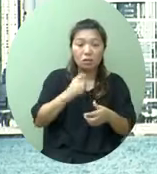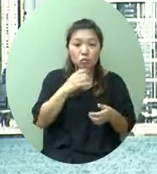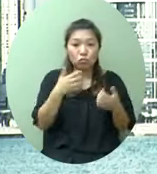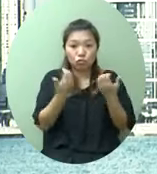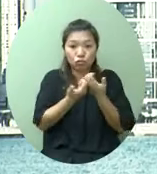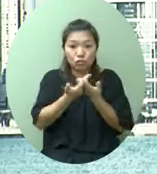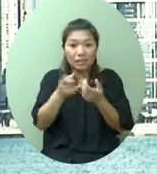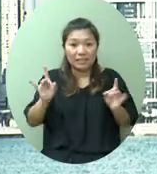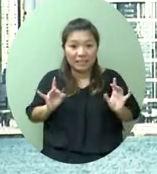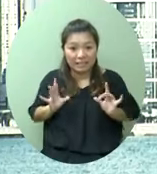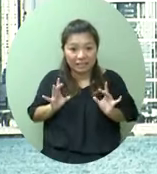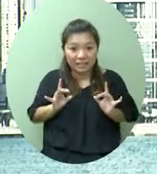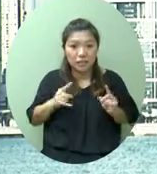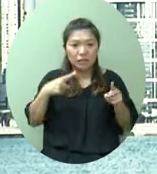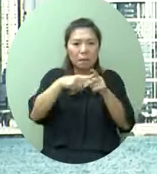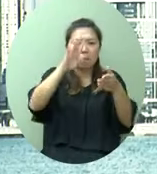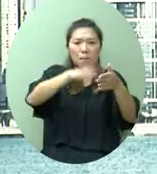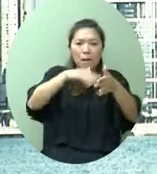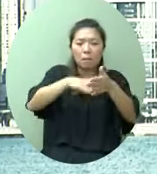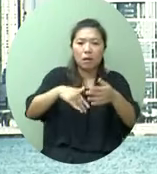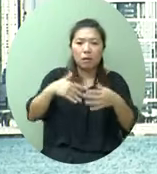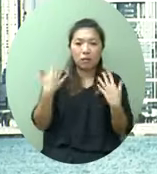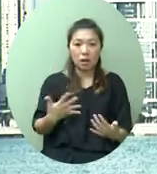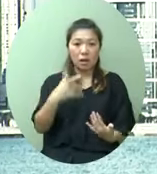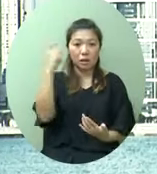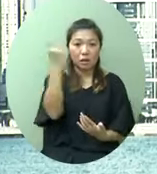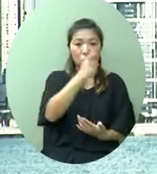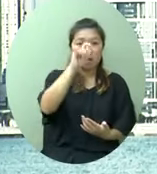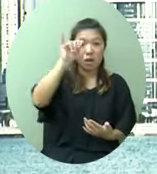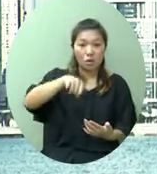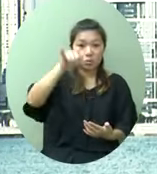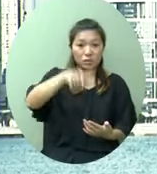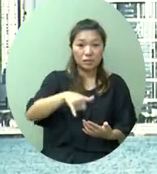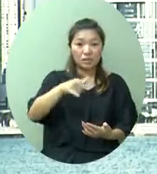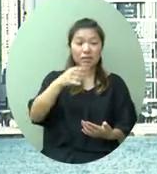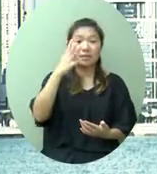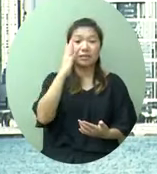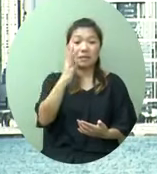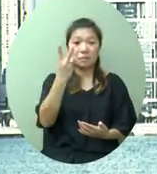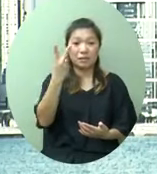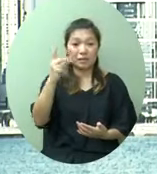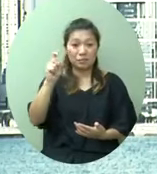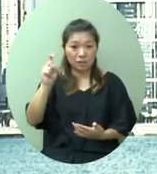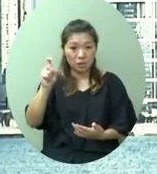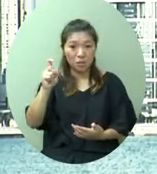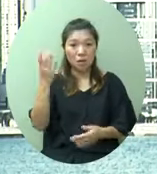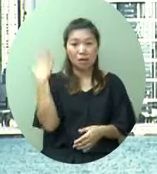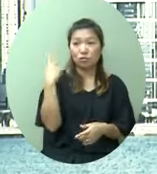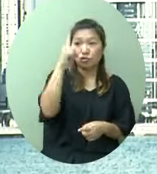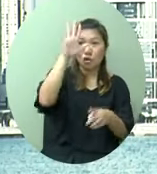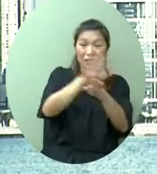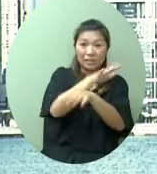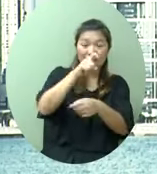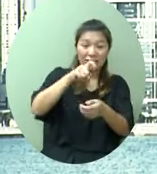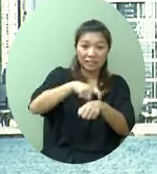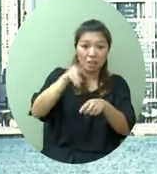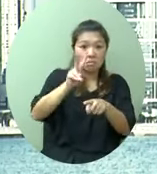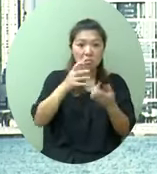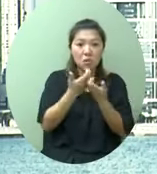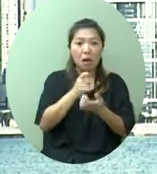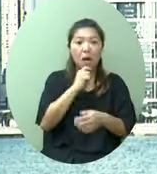喺私營機構嘅空缺咧，係高達96,429個，係比舊年同期咧上升咗